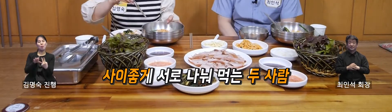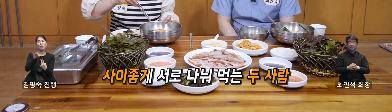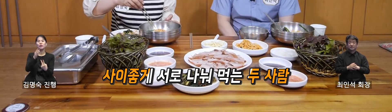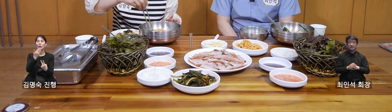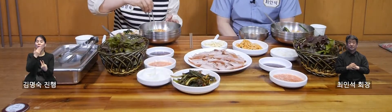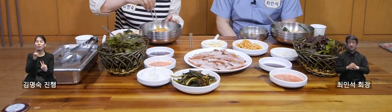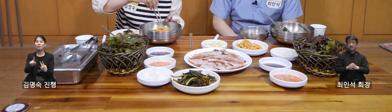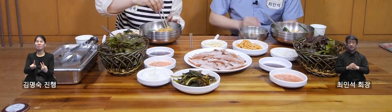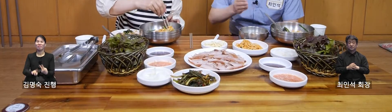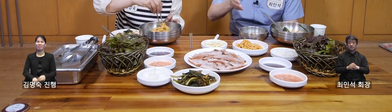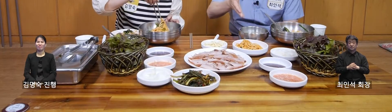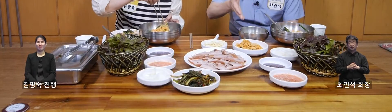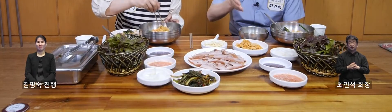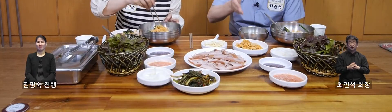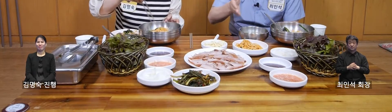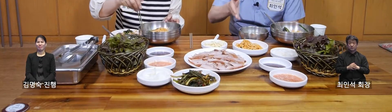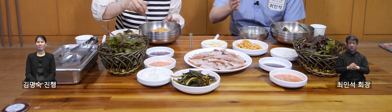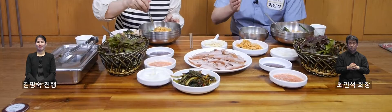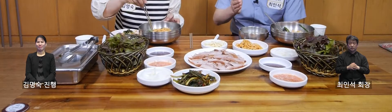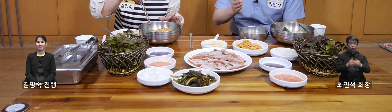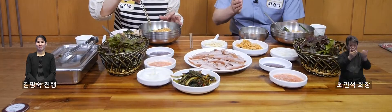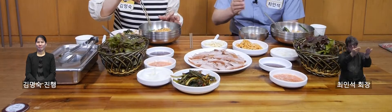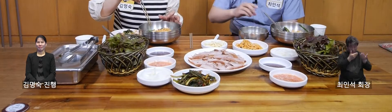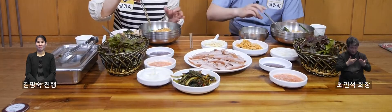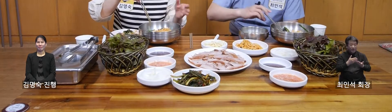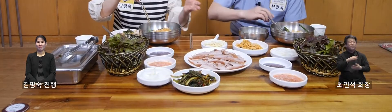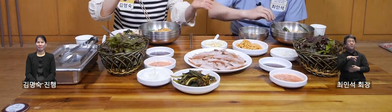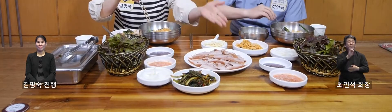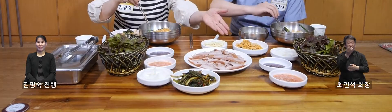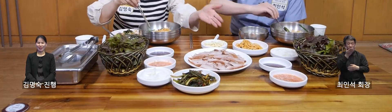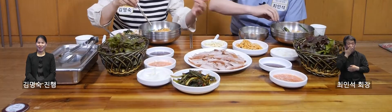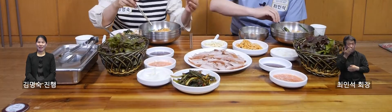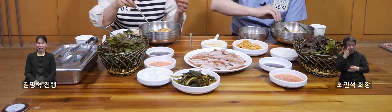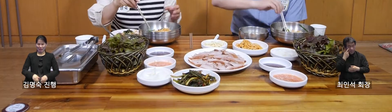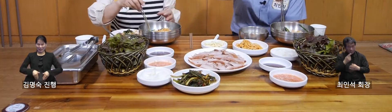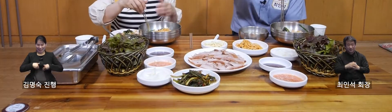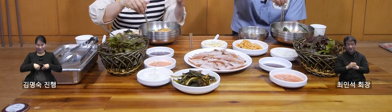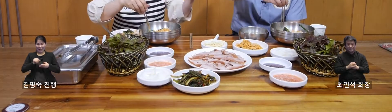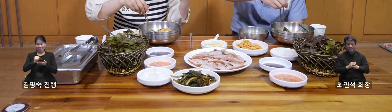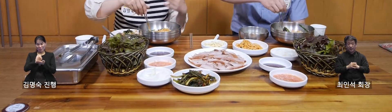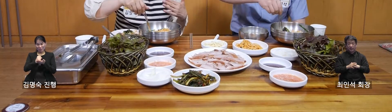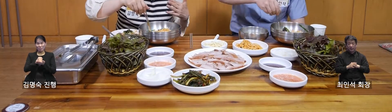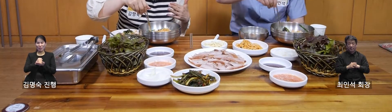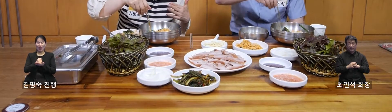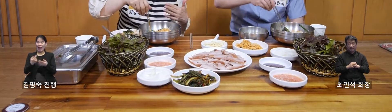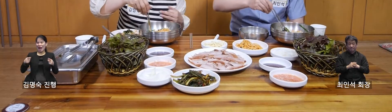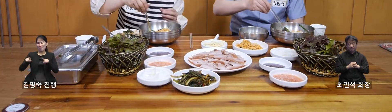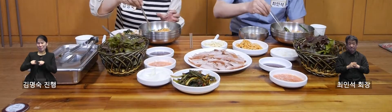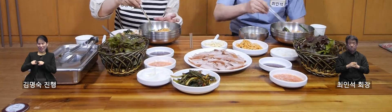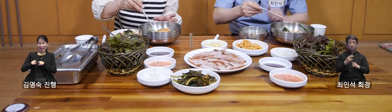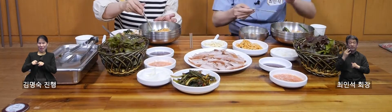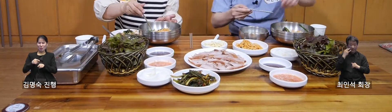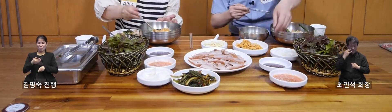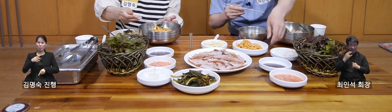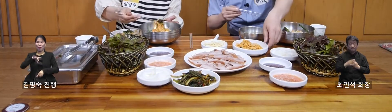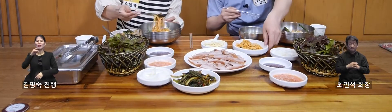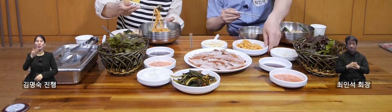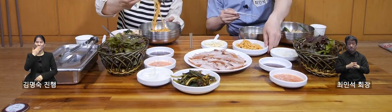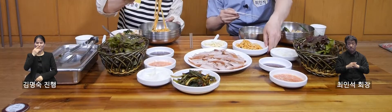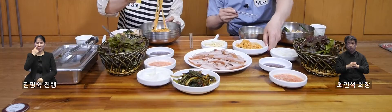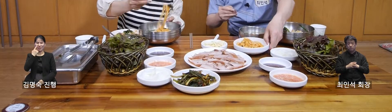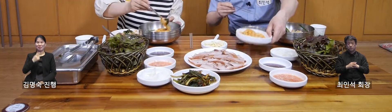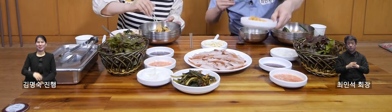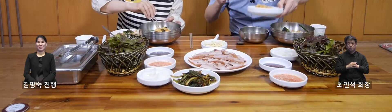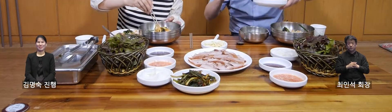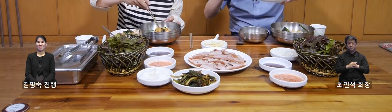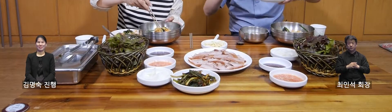맛보시겠어요, 회장님은? 이게 주신 거니까 예. 이 주신 거부터 한번 맛을 먼저 보도록 예. 하겠습니다. 온. 그럼 예. 같이 오늘 먼저 예. 예. 맛을 오늘 보도록